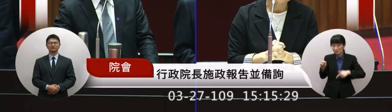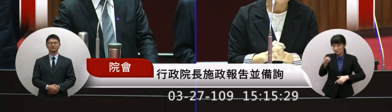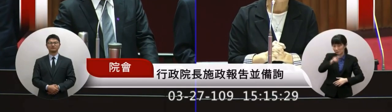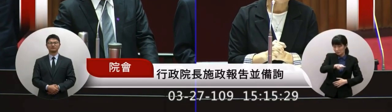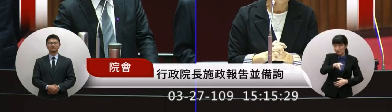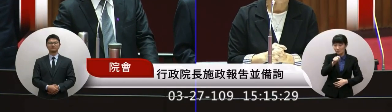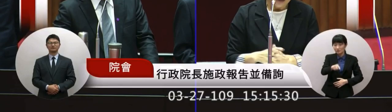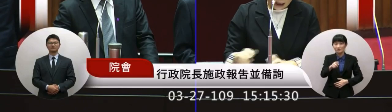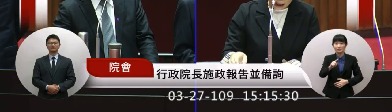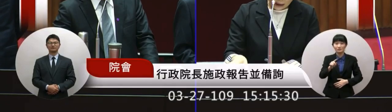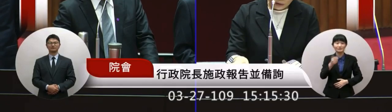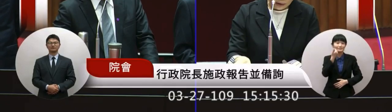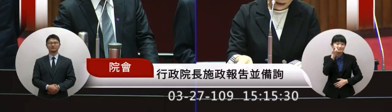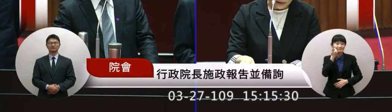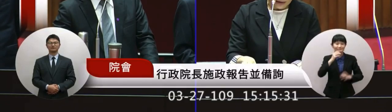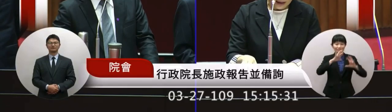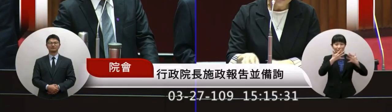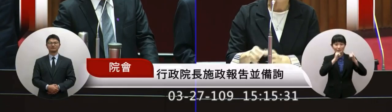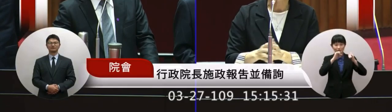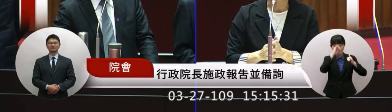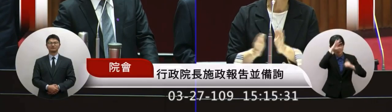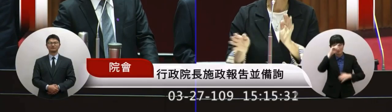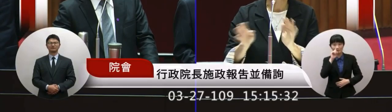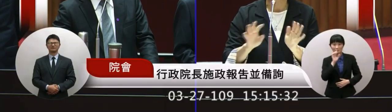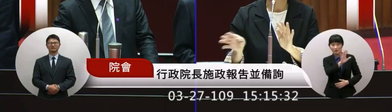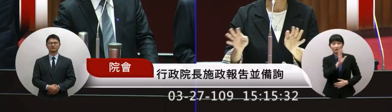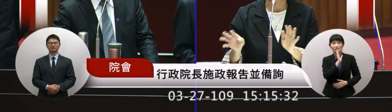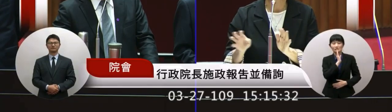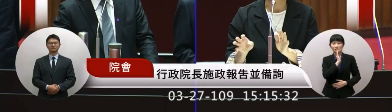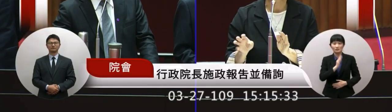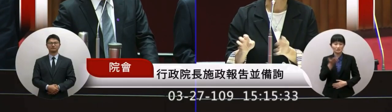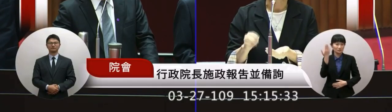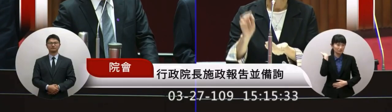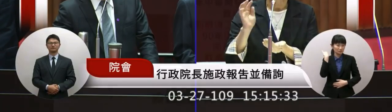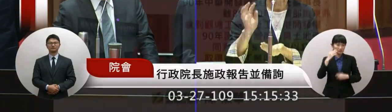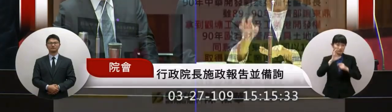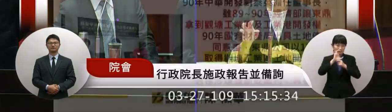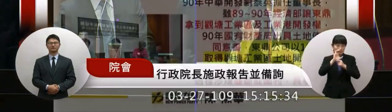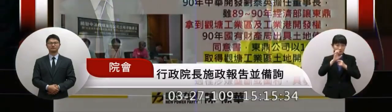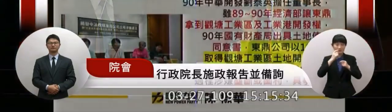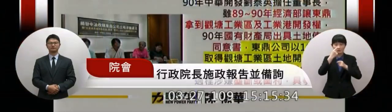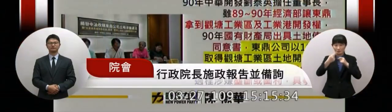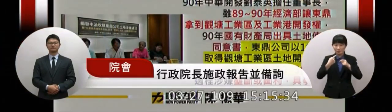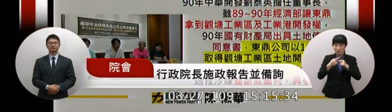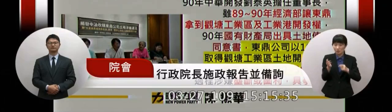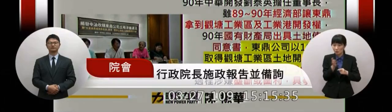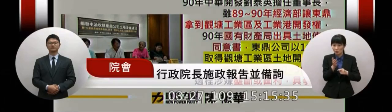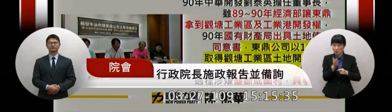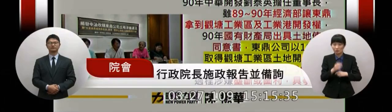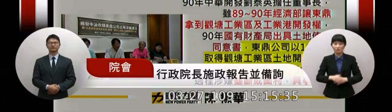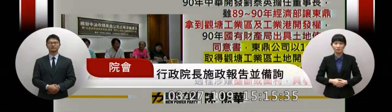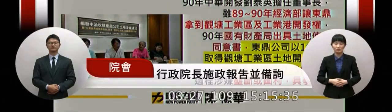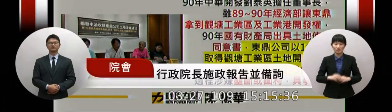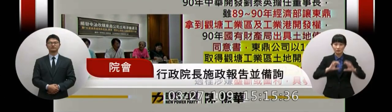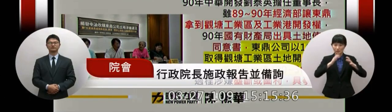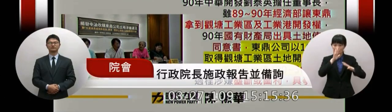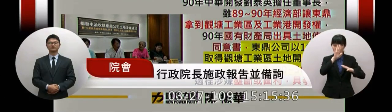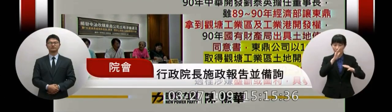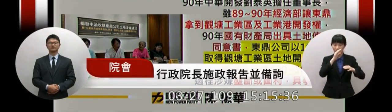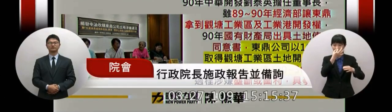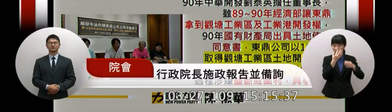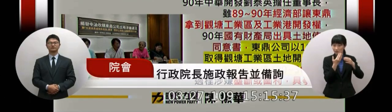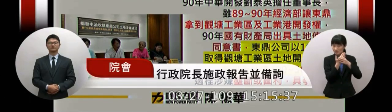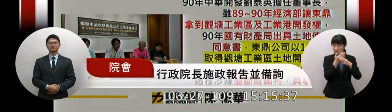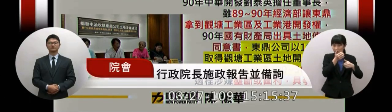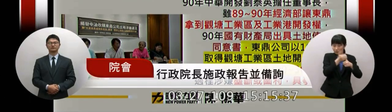的党产啦，哈，啊，主要就是90年左右迄阵哈，国有财产署哈，有把这